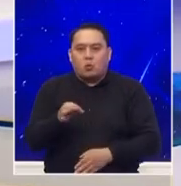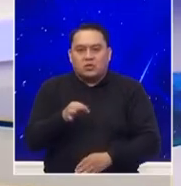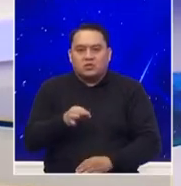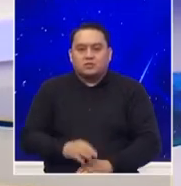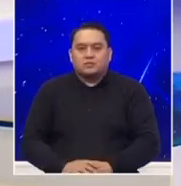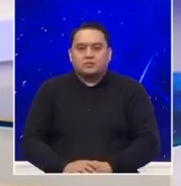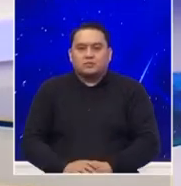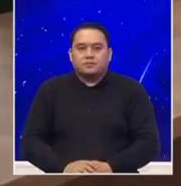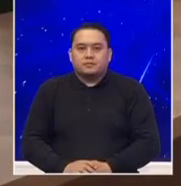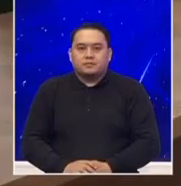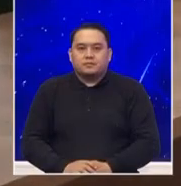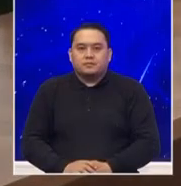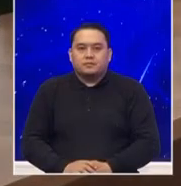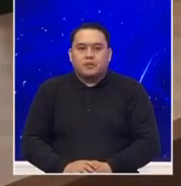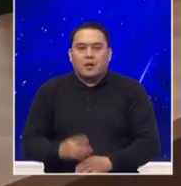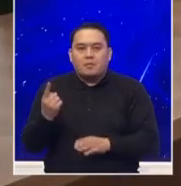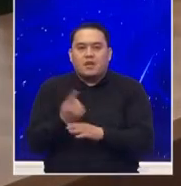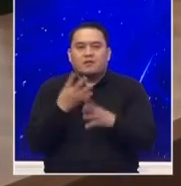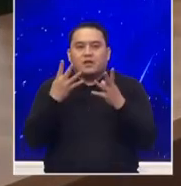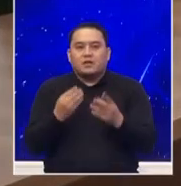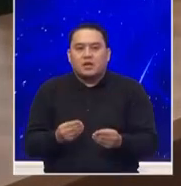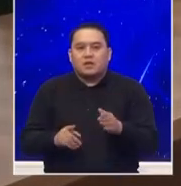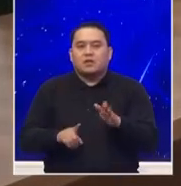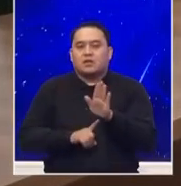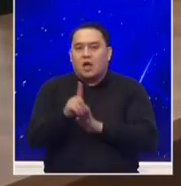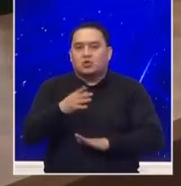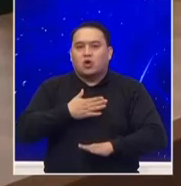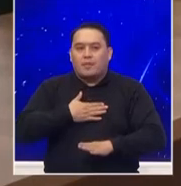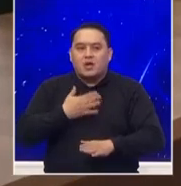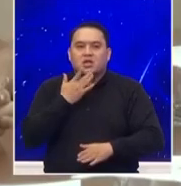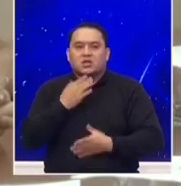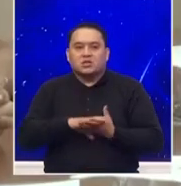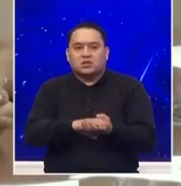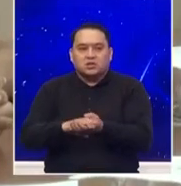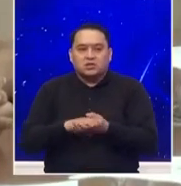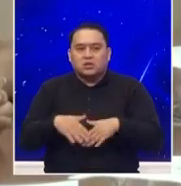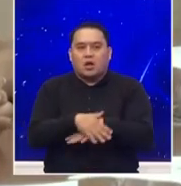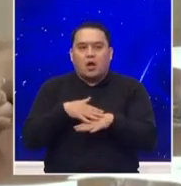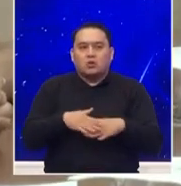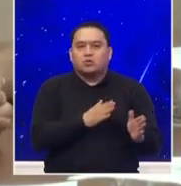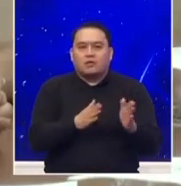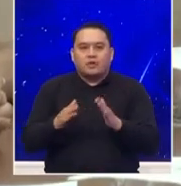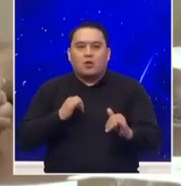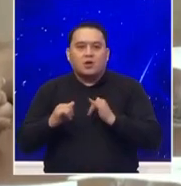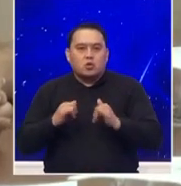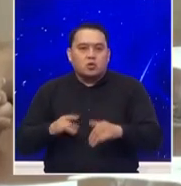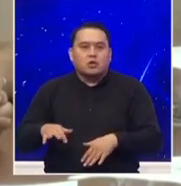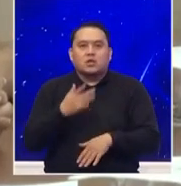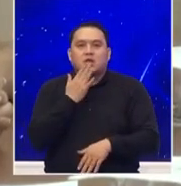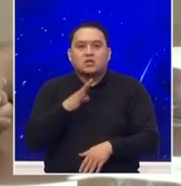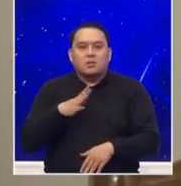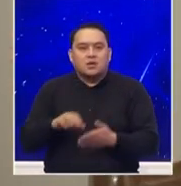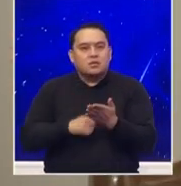области. С первых дней независимости нашей страны межэтническая стабильность и толерантность ко всем представителям наций